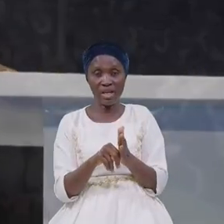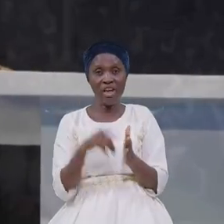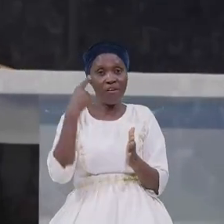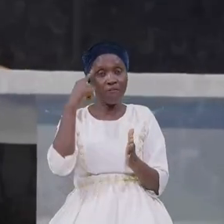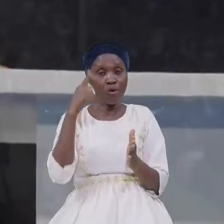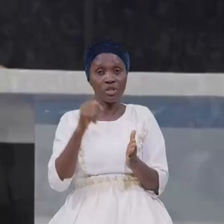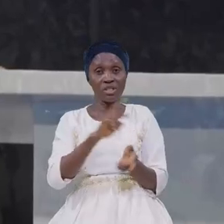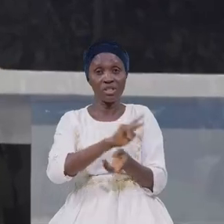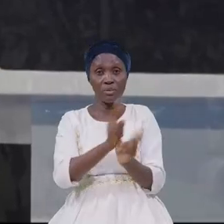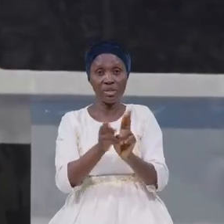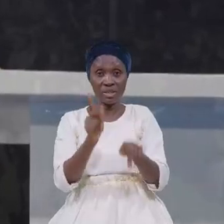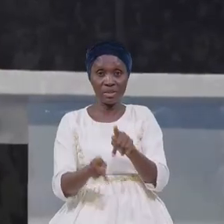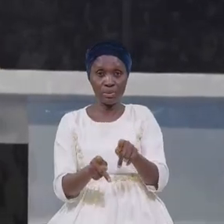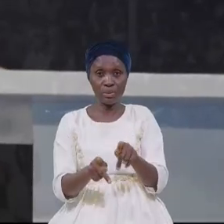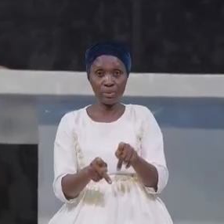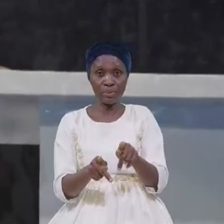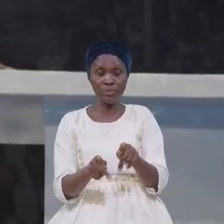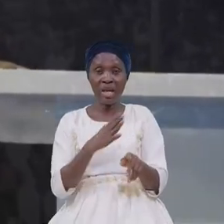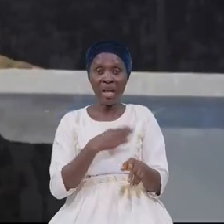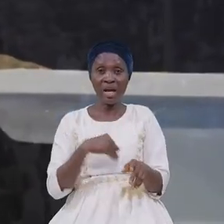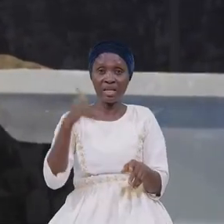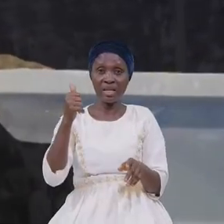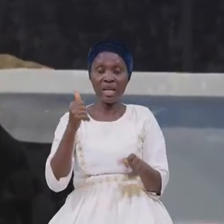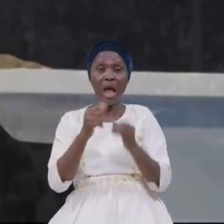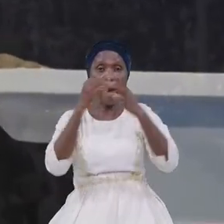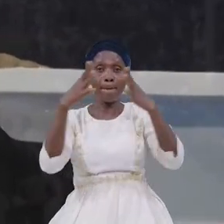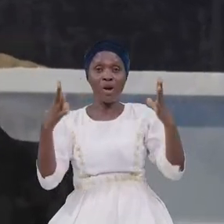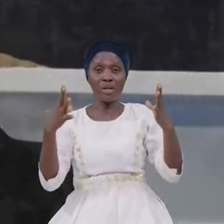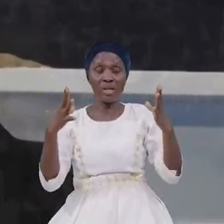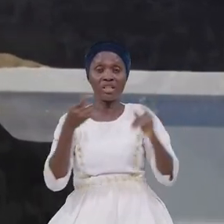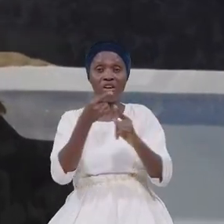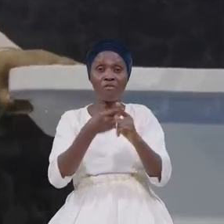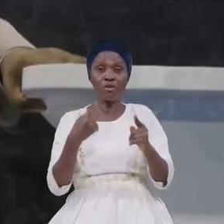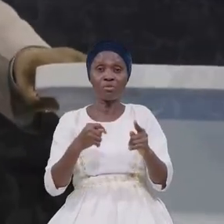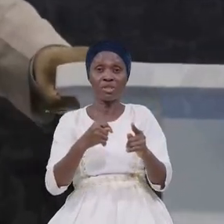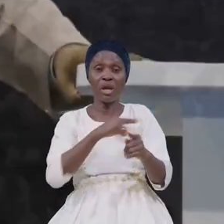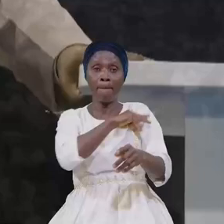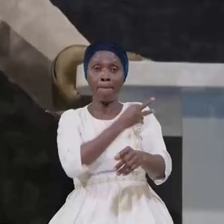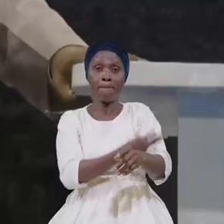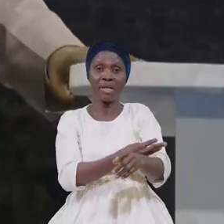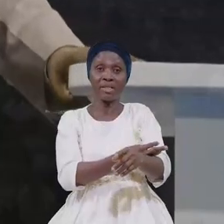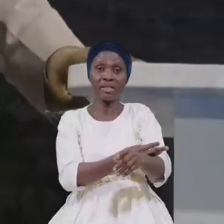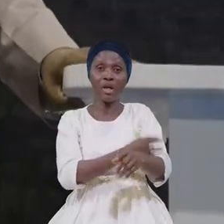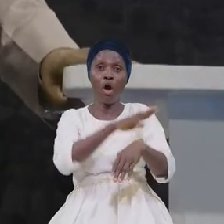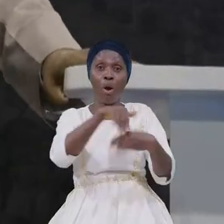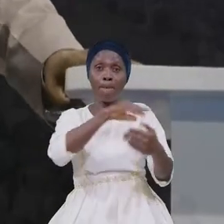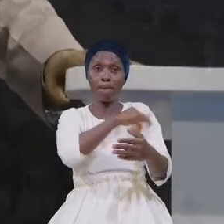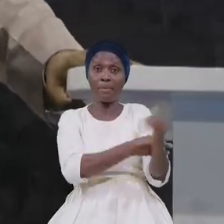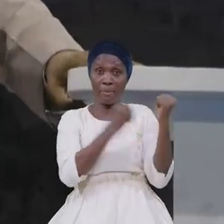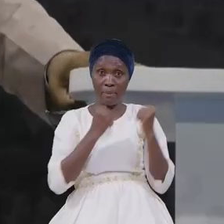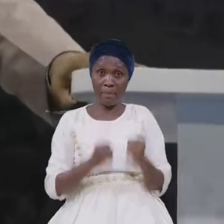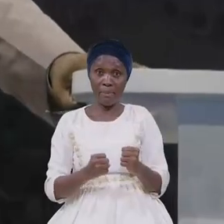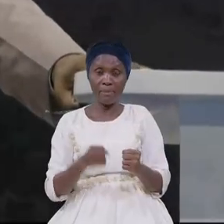pour le repentant. Et puis il y a A qui est l'abondance de la part du Tout-Puissant pour tous. Pas